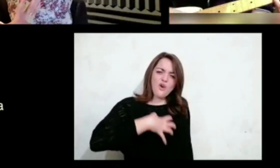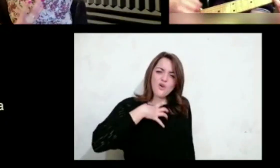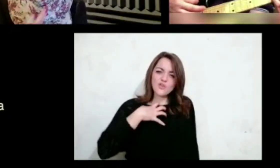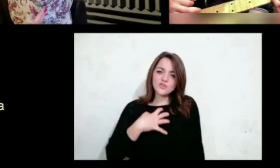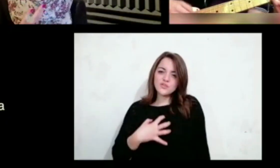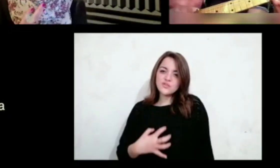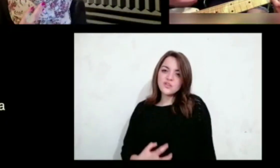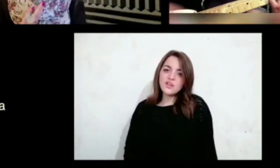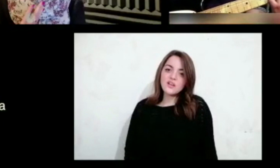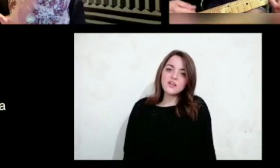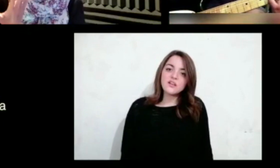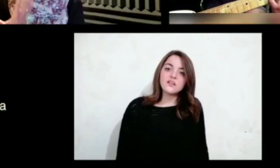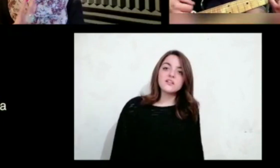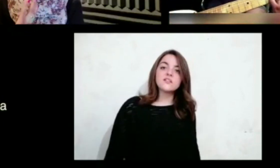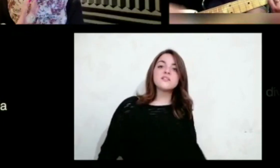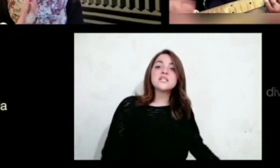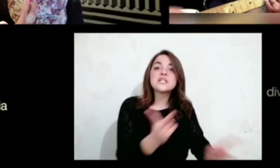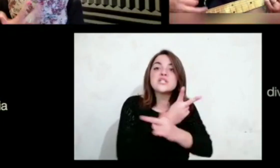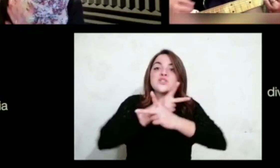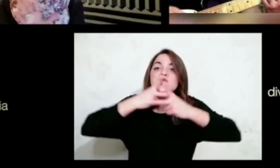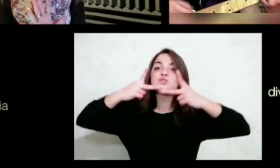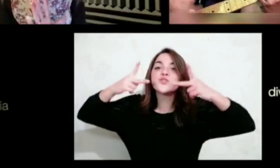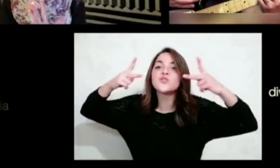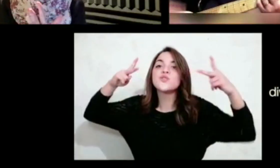quand'è che l'angoscia